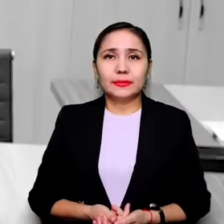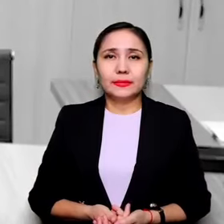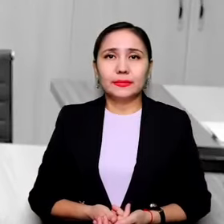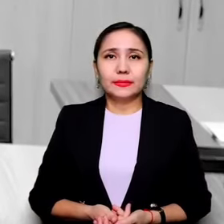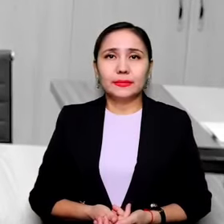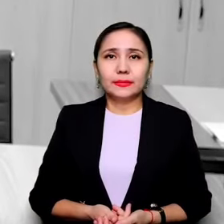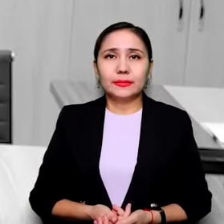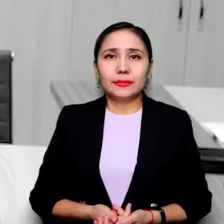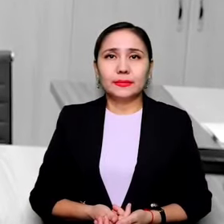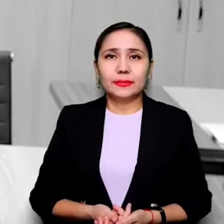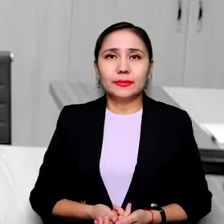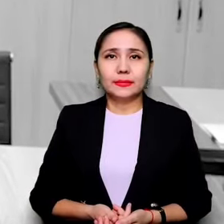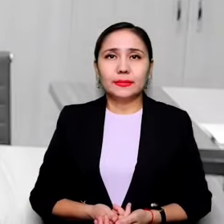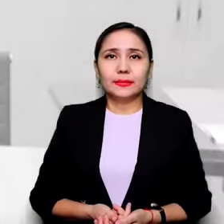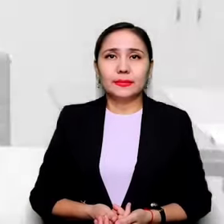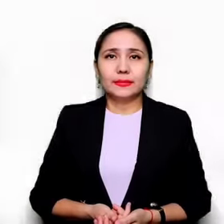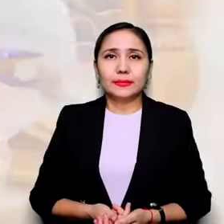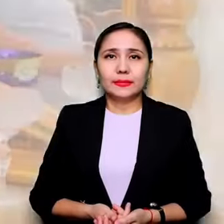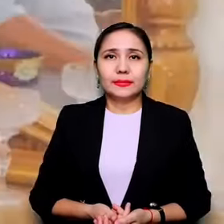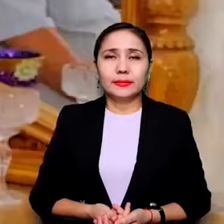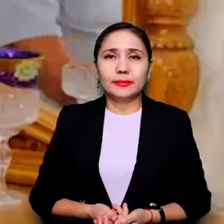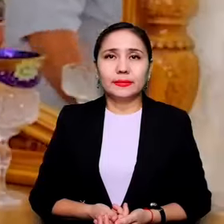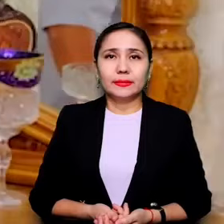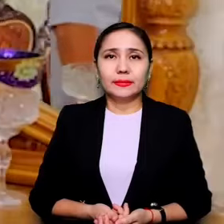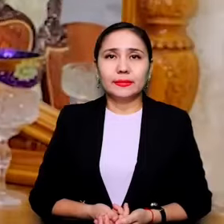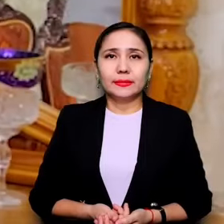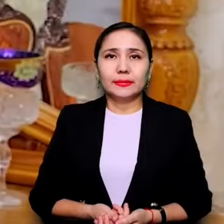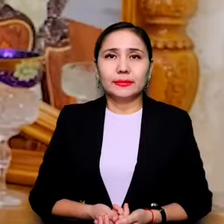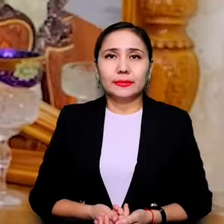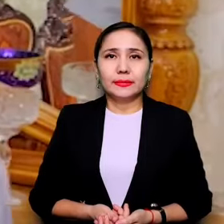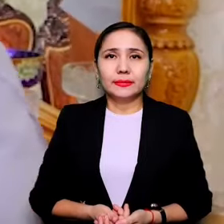Ish qidirib kelgan qiz oq-qora ranglarda xayolidan o'tdi.